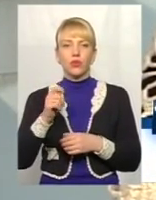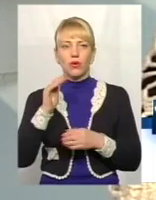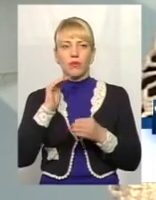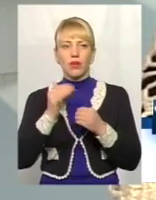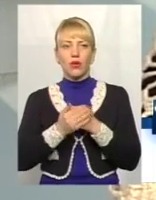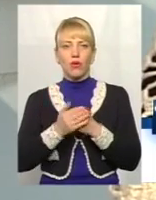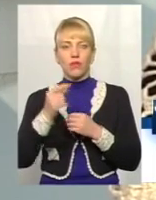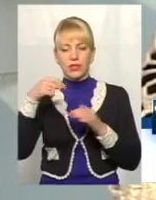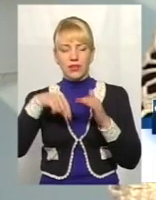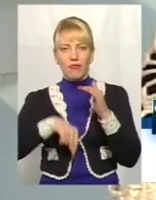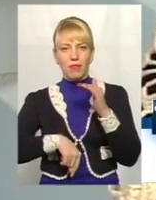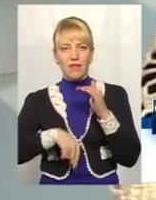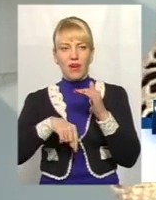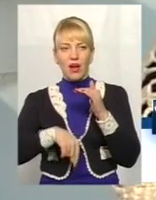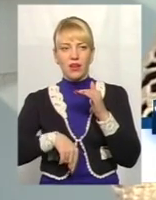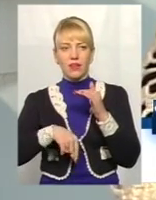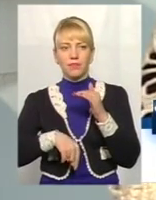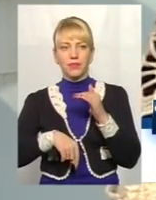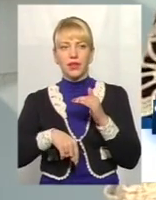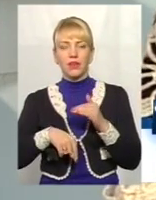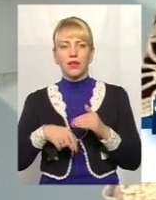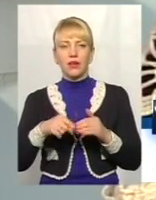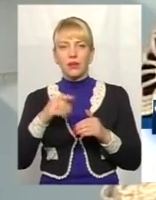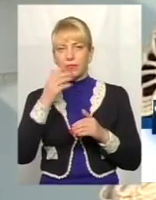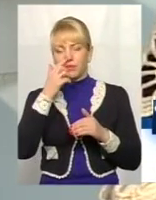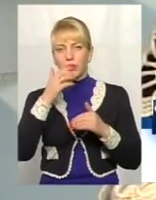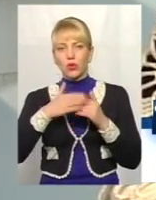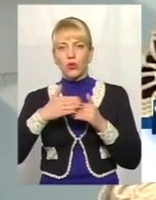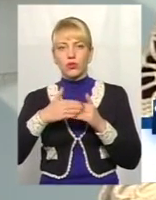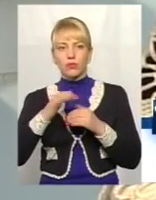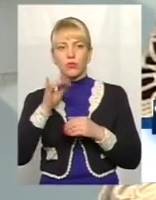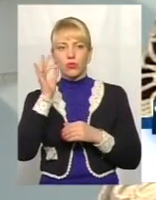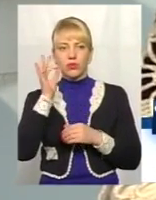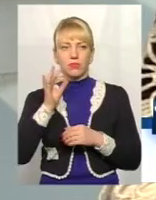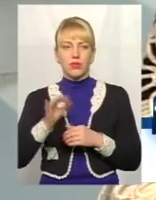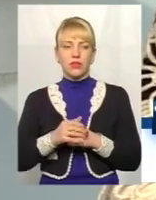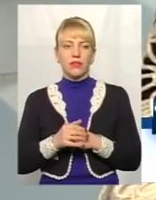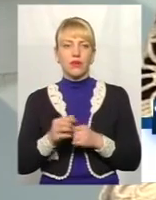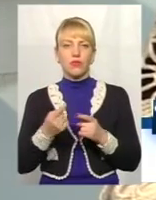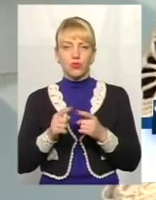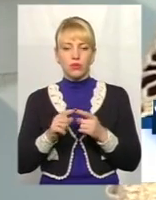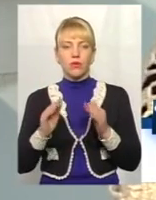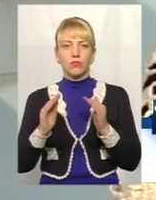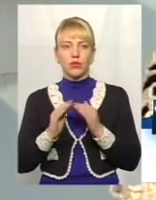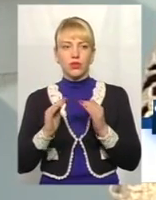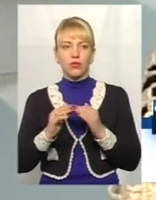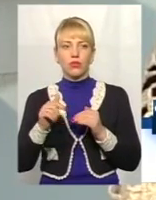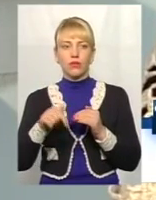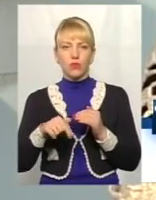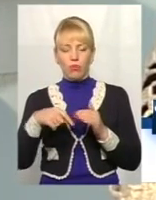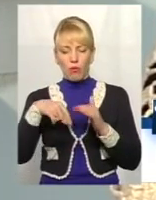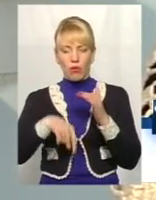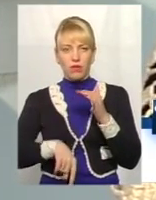переховувалася у підвалі, ну, кажуть, під носом у німців, під ногами у німців, в цьому ж будинку, в цьому ж